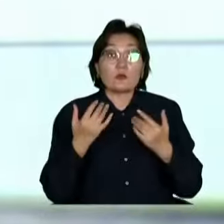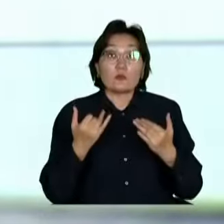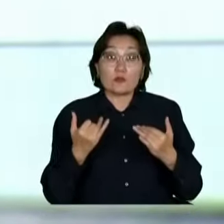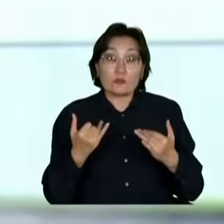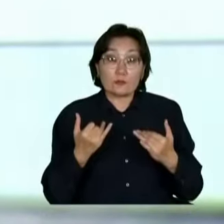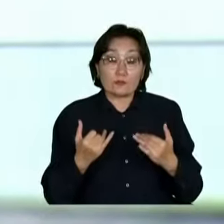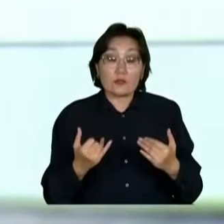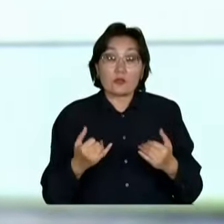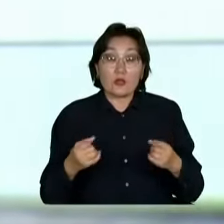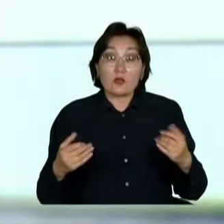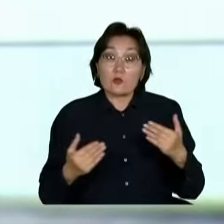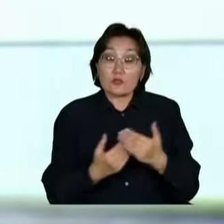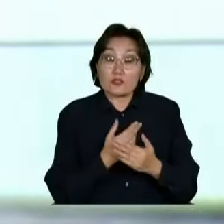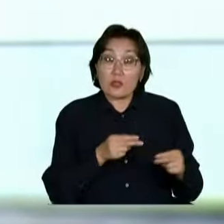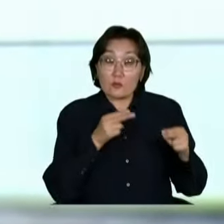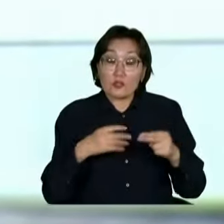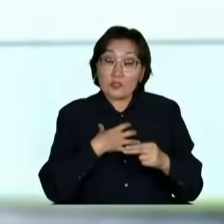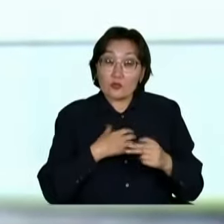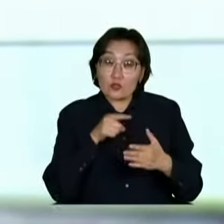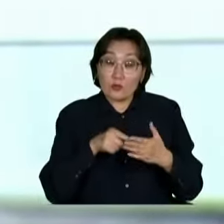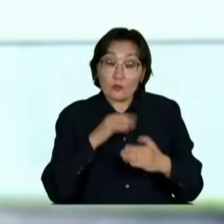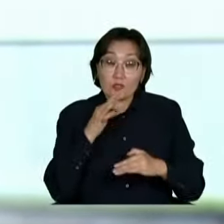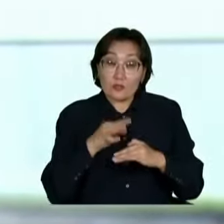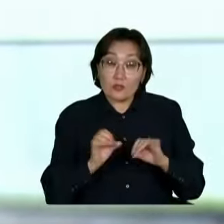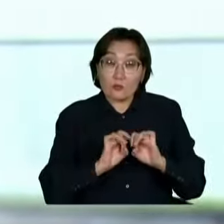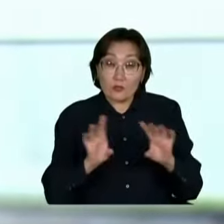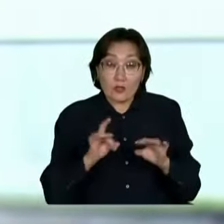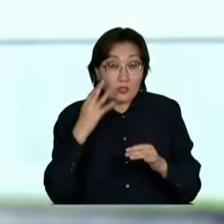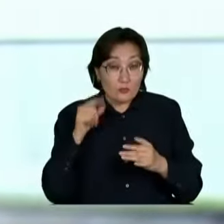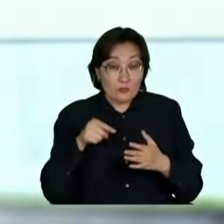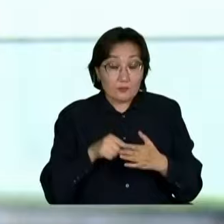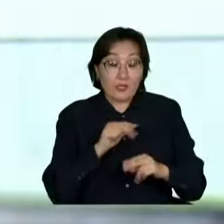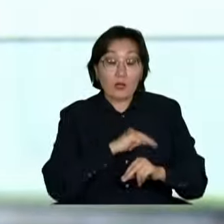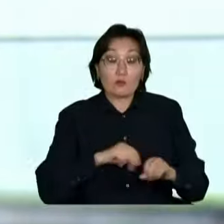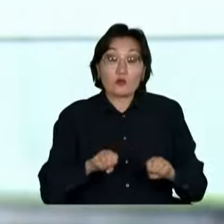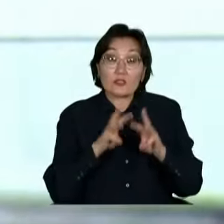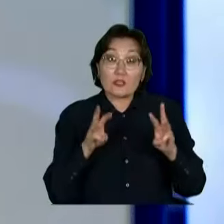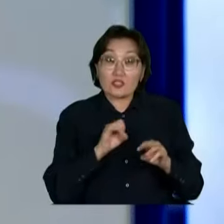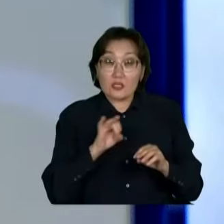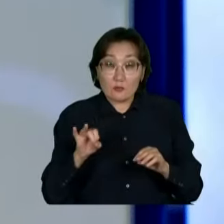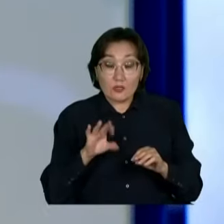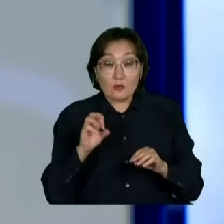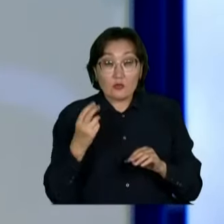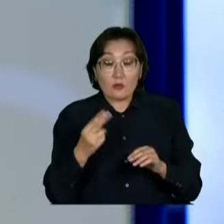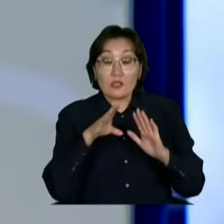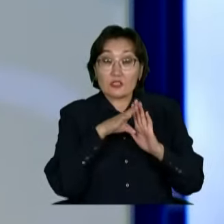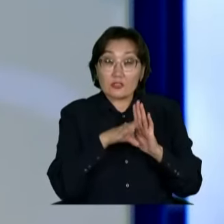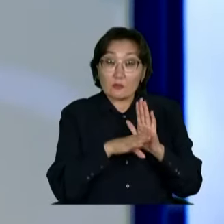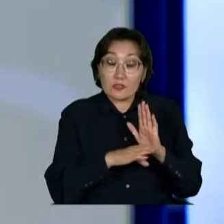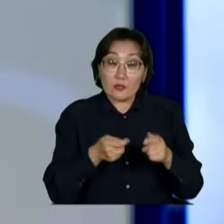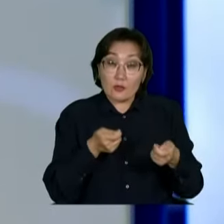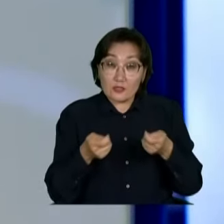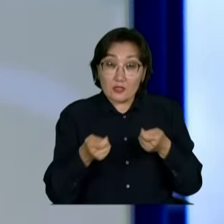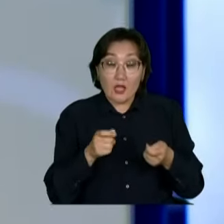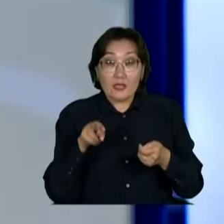кетейін, хабарымызға келіп, маңызды сауалдарға тұшымды ақпарат берген Алматы қалалық жұмыспен қамту және әлеуметтік бағдарламалар